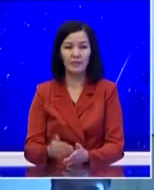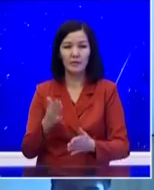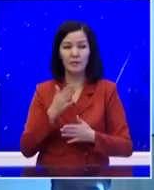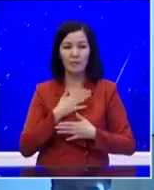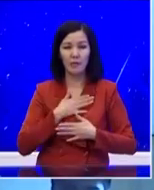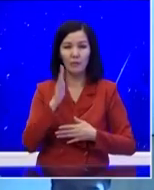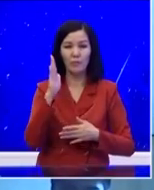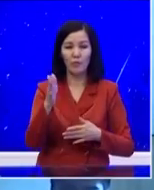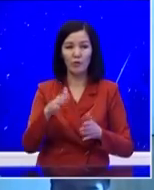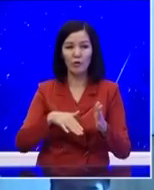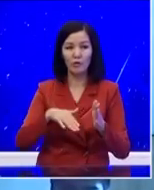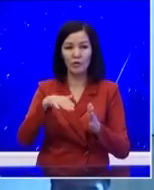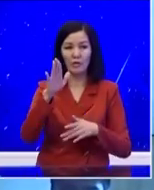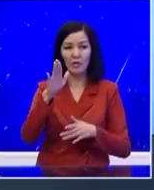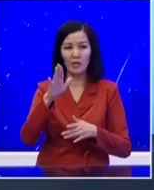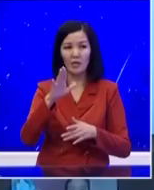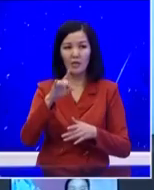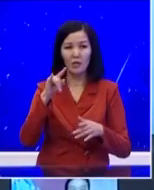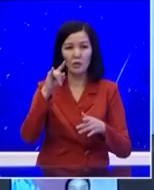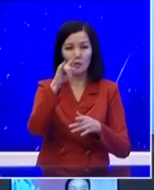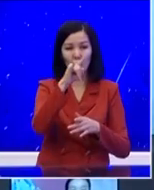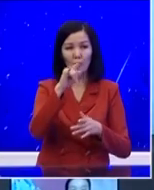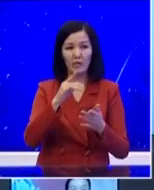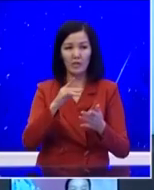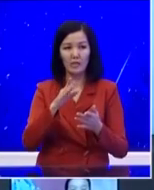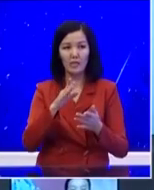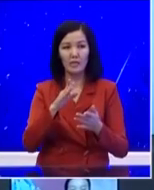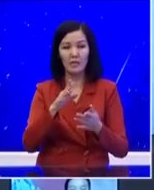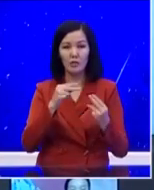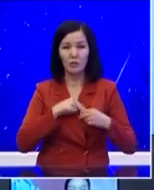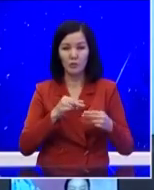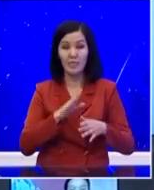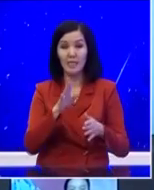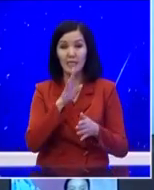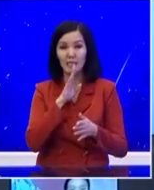яғни болашақта мен стюардесса болғым келеді, яғни ұшақта жұмыс істейтін қыз.